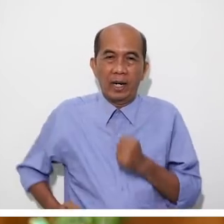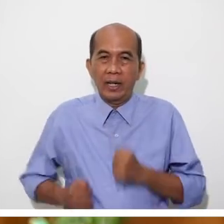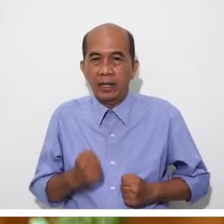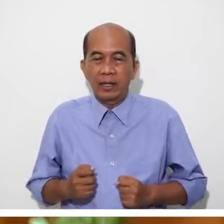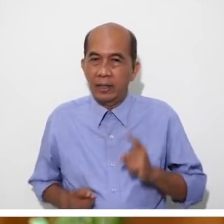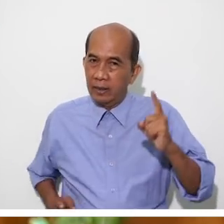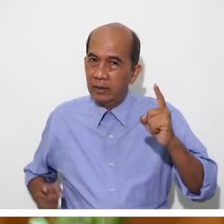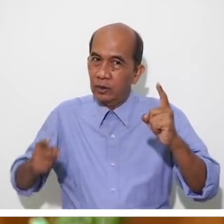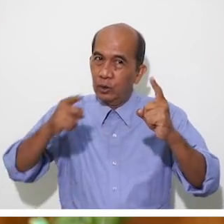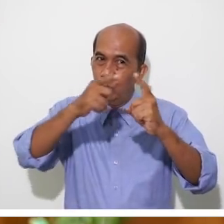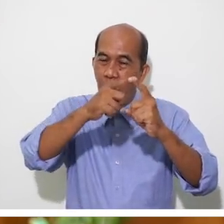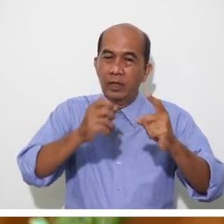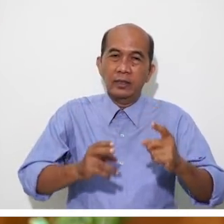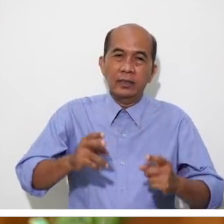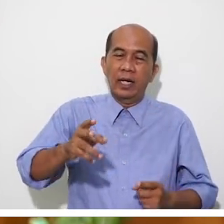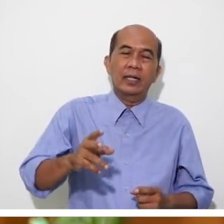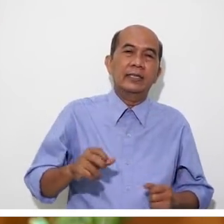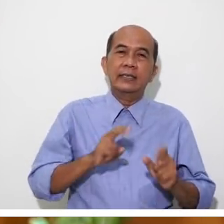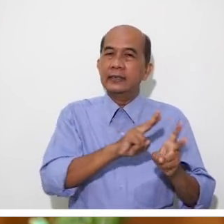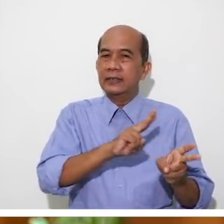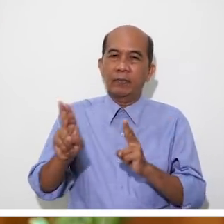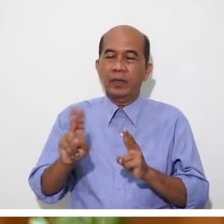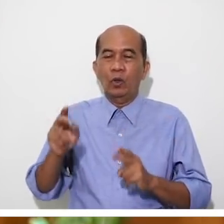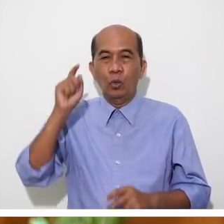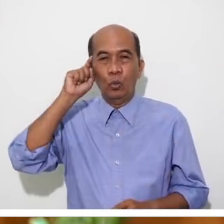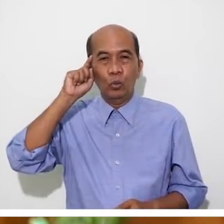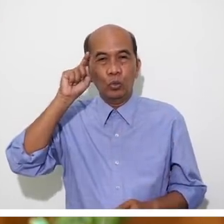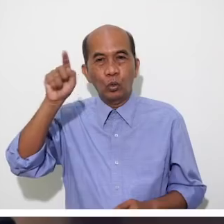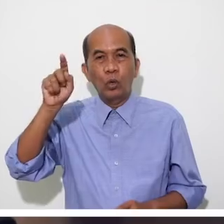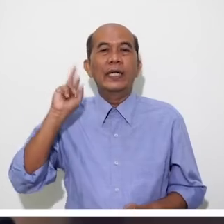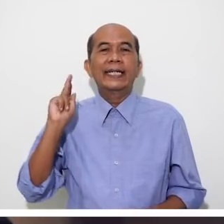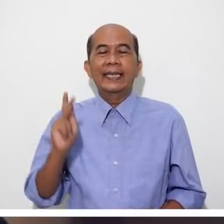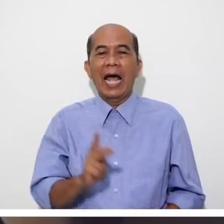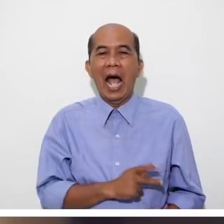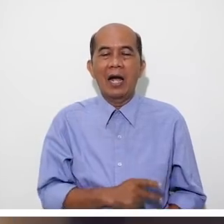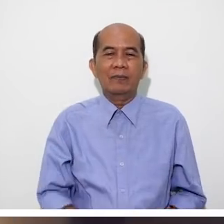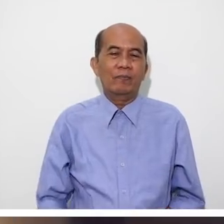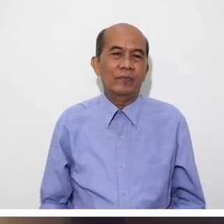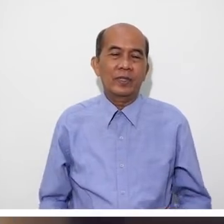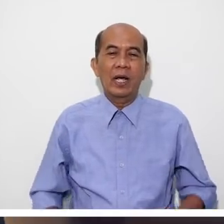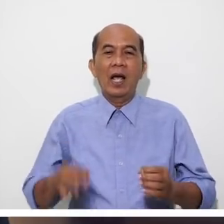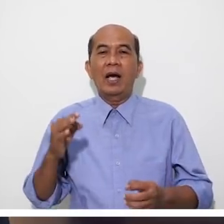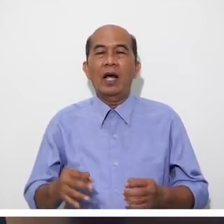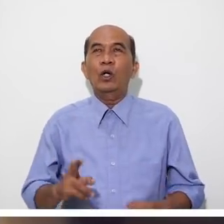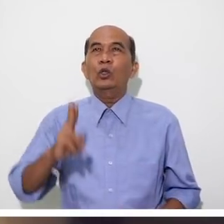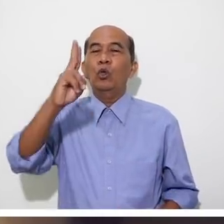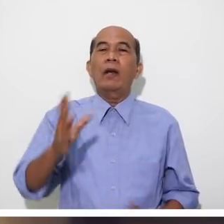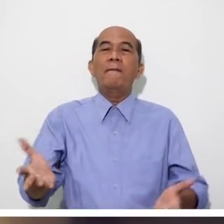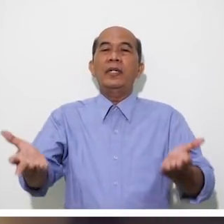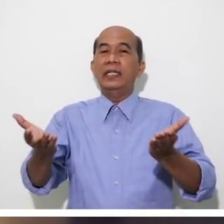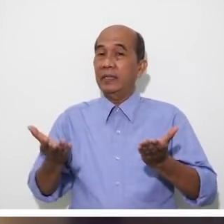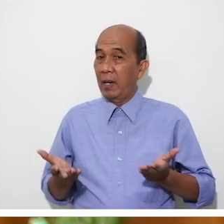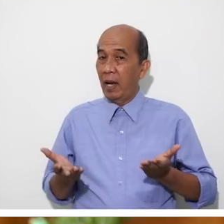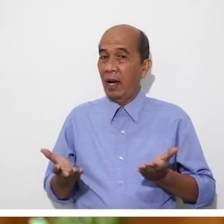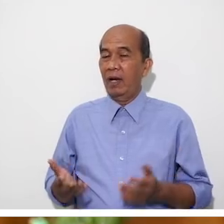tujuan, yaitu tujuan Allah yang disiapkan untuk kita. Saudara, kalau Tuhan menerima kita seperti